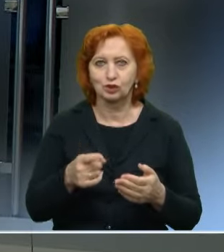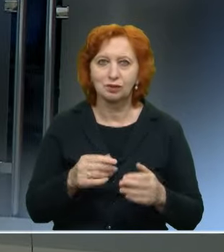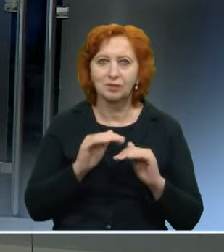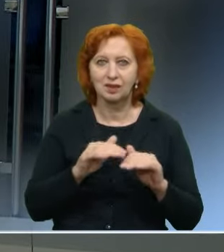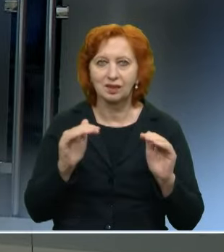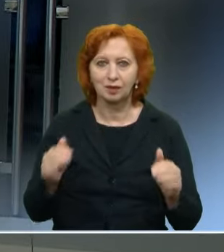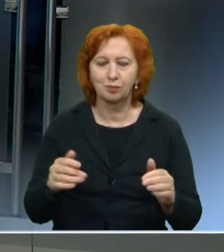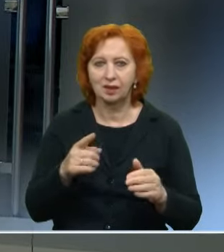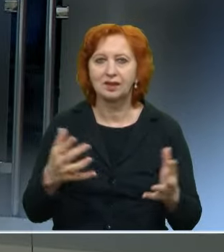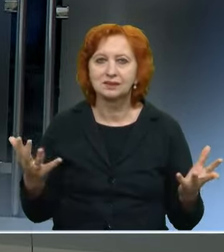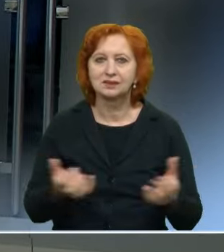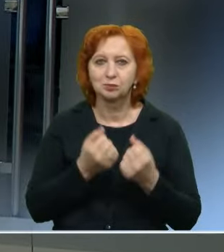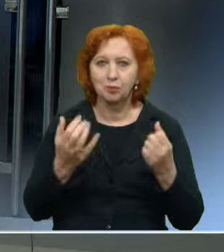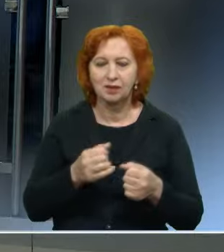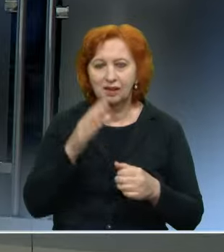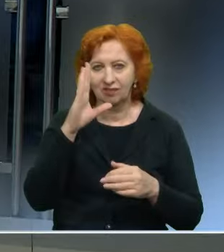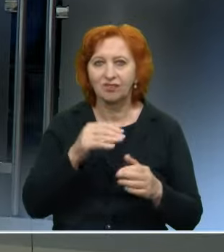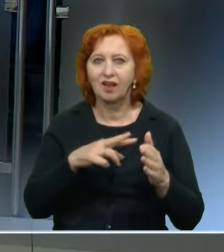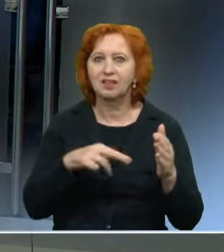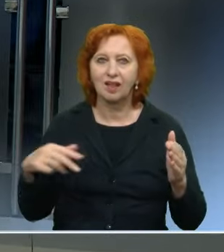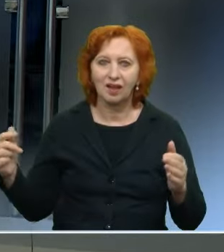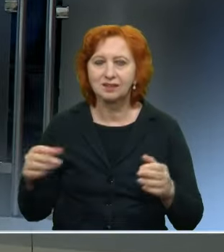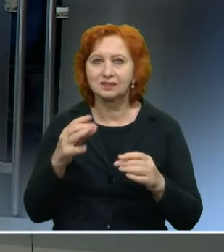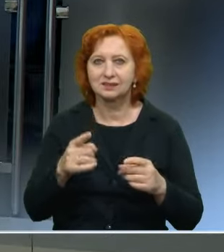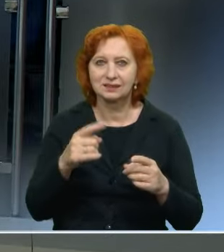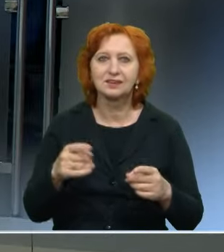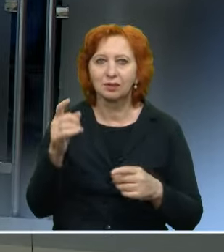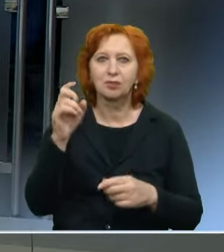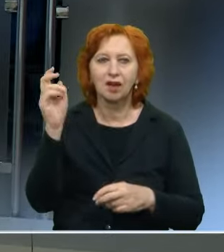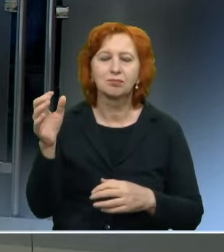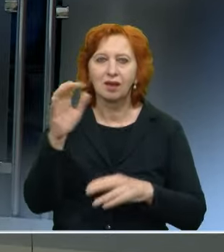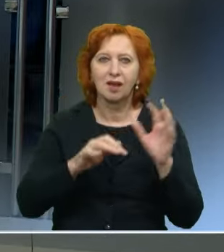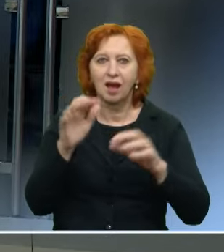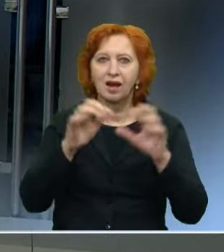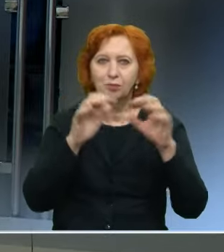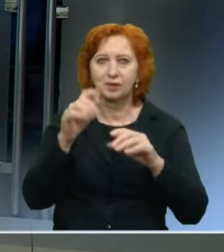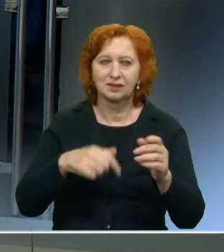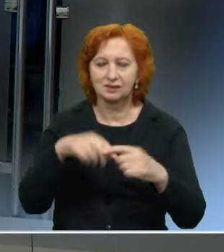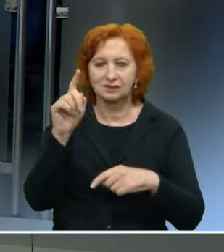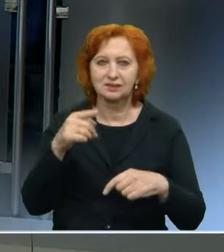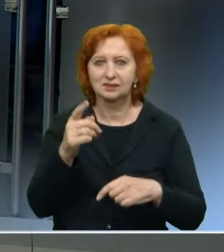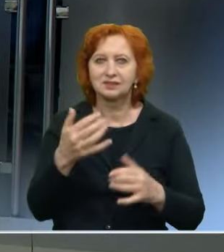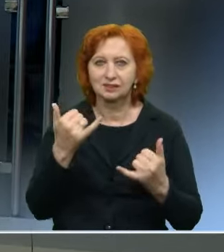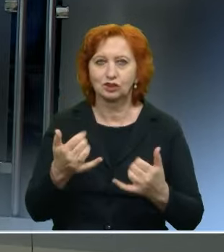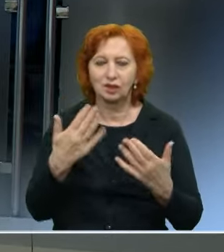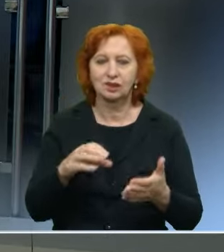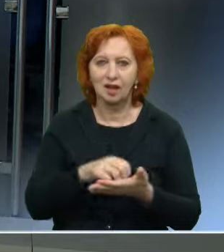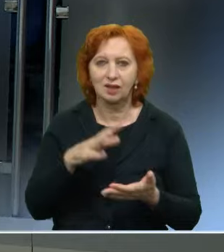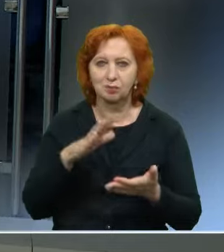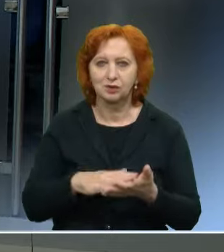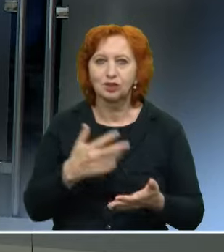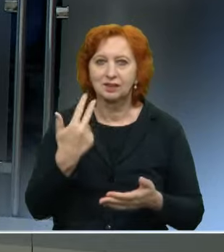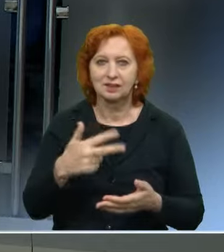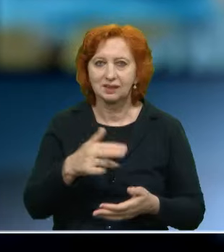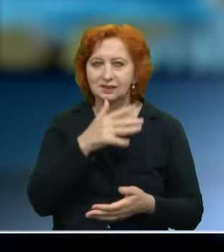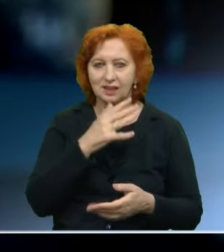трудятся газоспасатели, водолазы, а также промышленные альпинисты. Сегодня поисково-спасательная служба Донской столицы отмечает свой